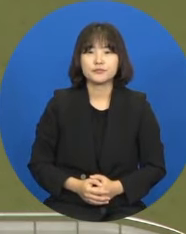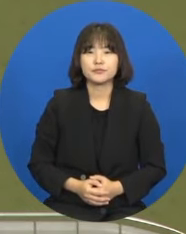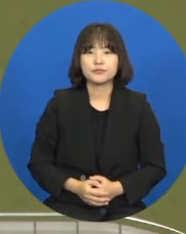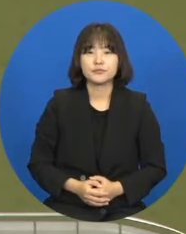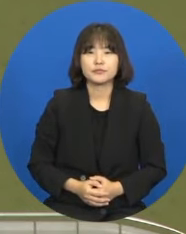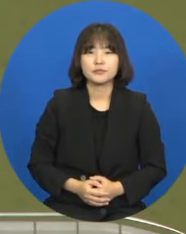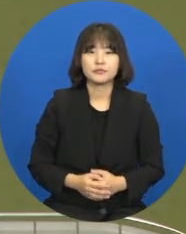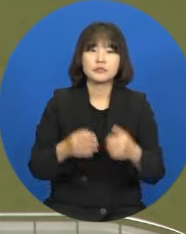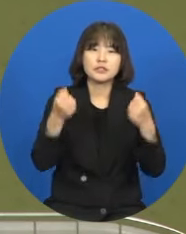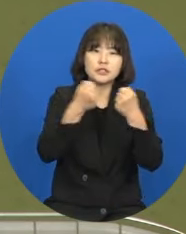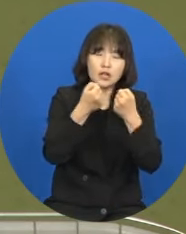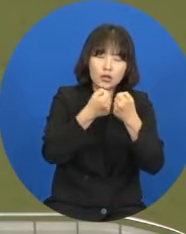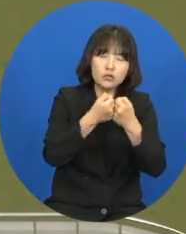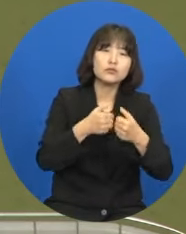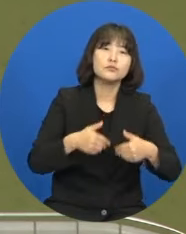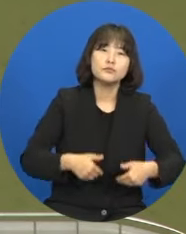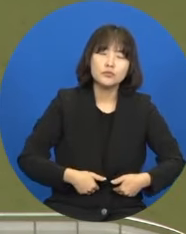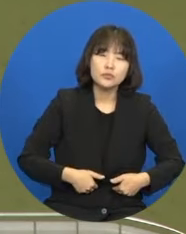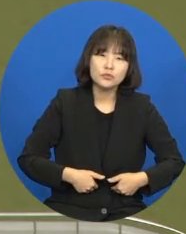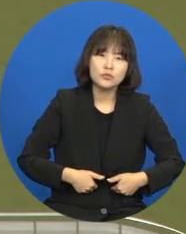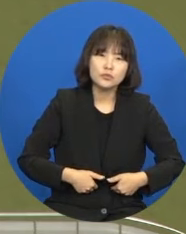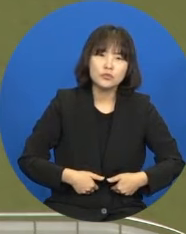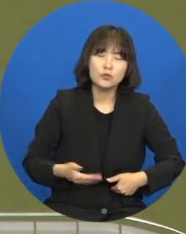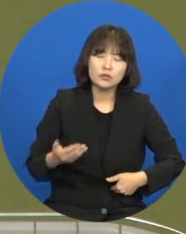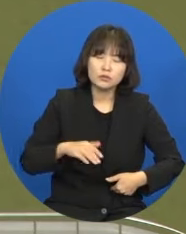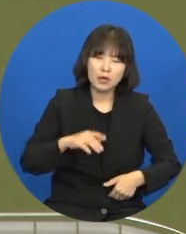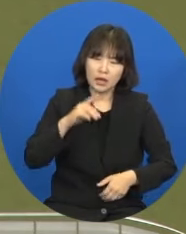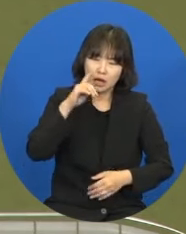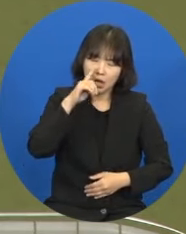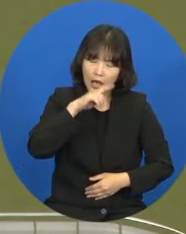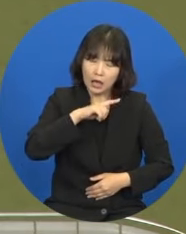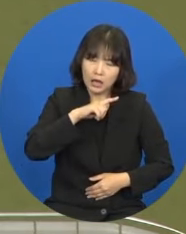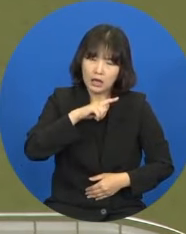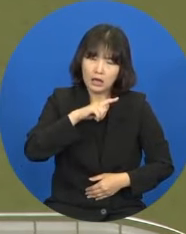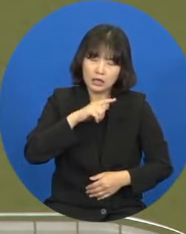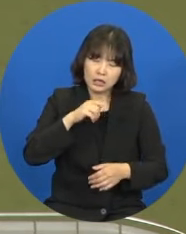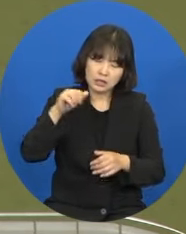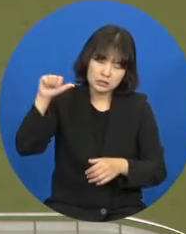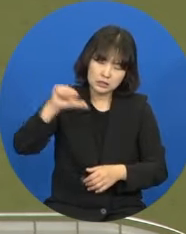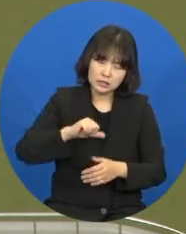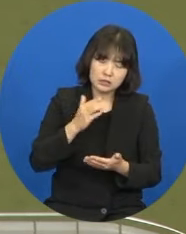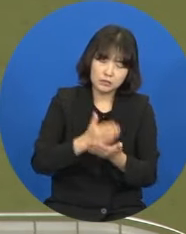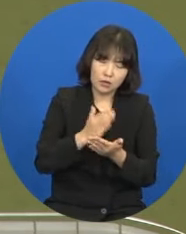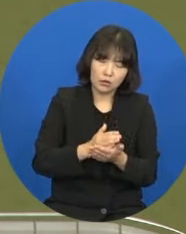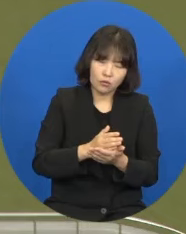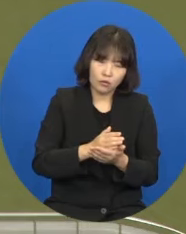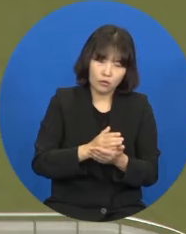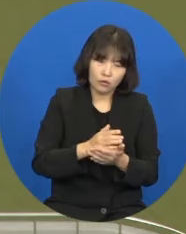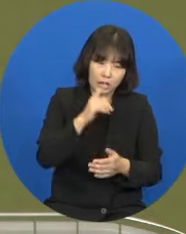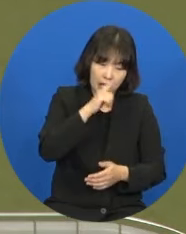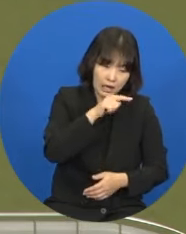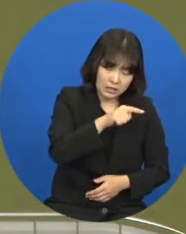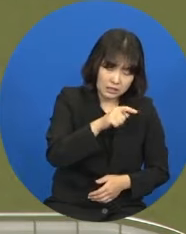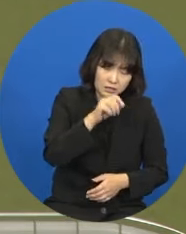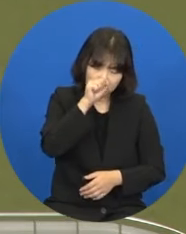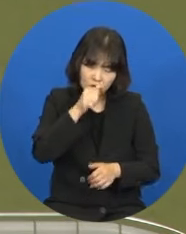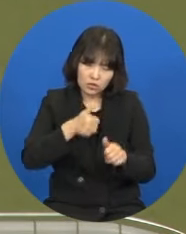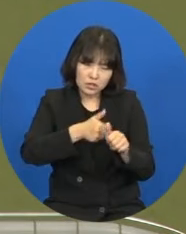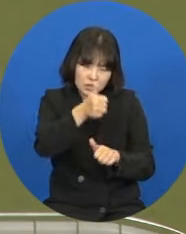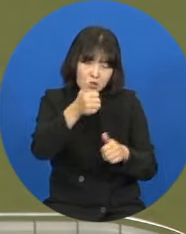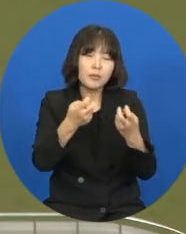싸워야 하지만 악의 잠식당하지 않으면서 선으로 악을이기는 법도 배워야